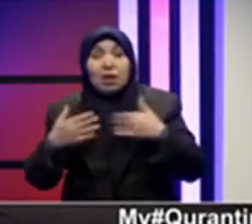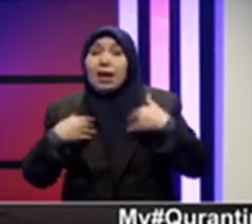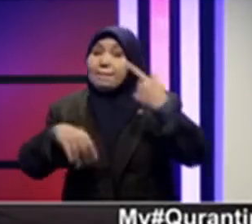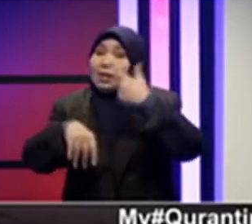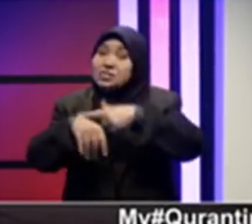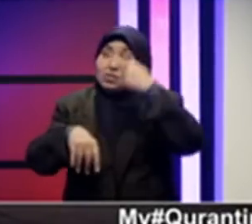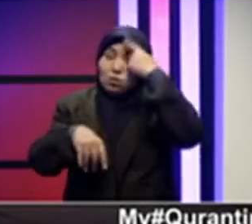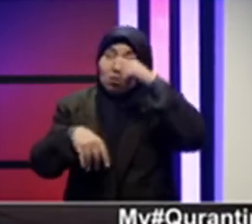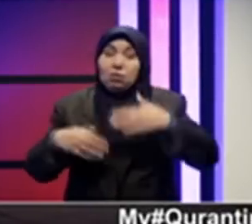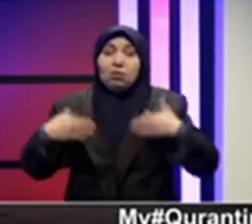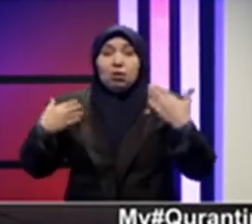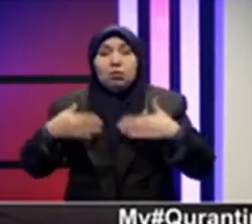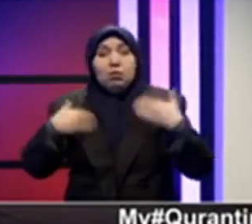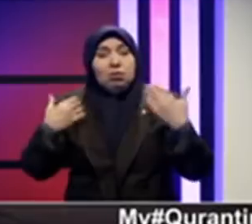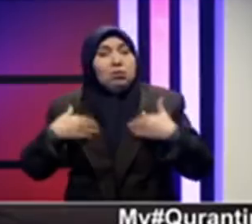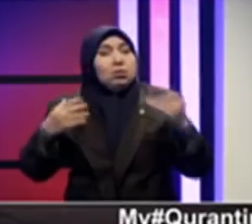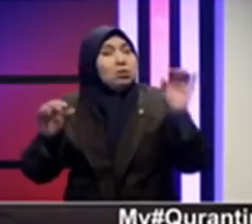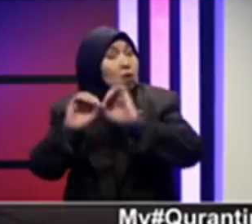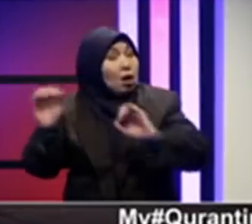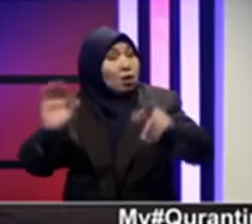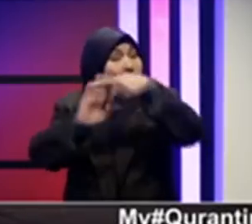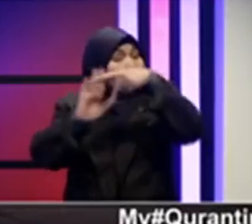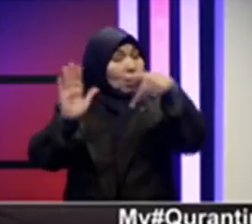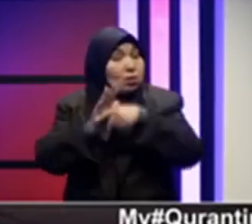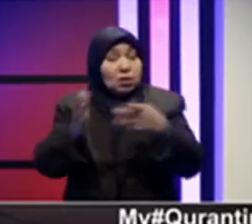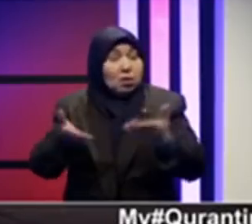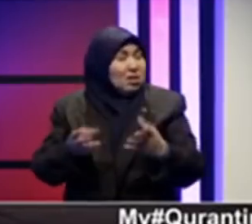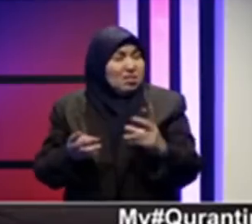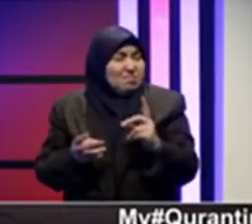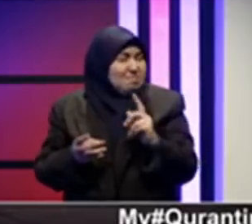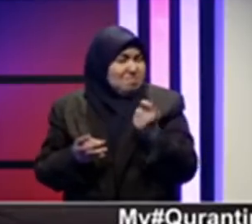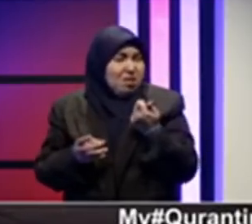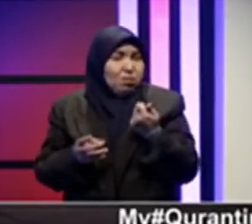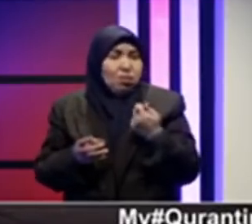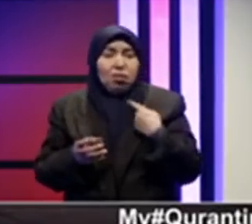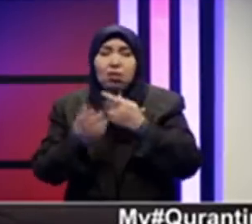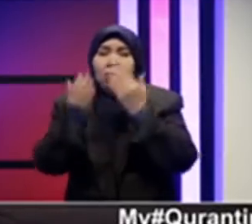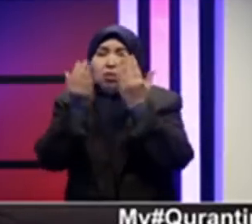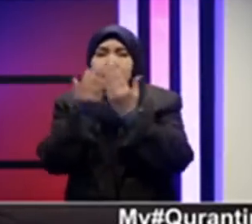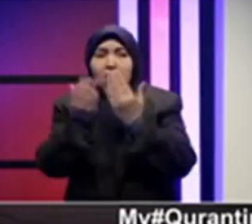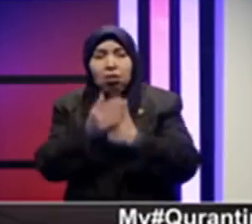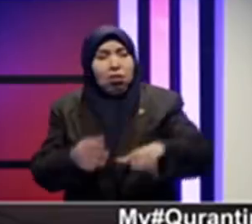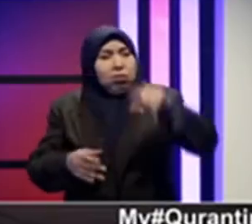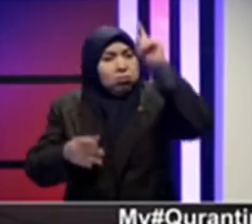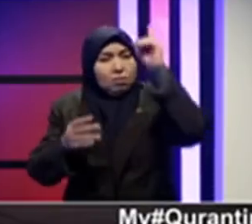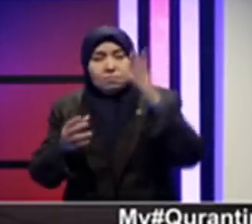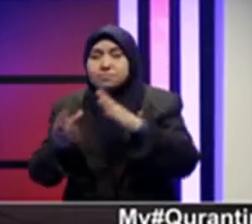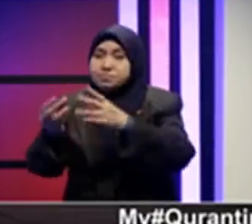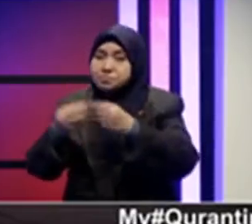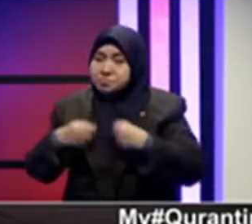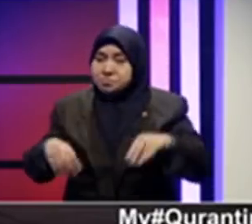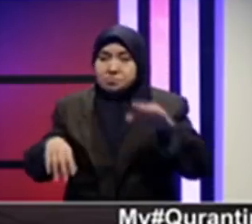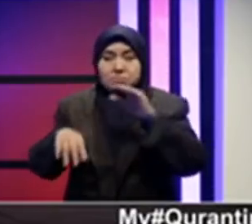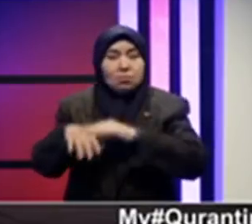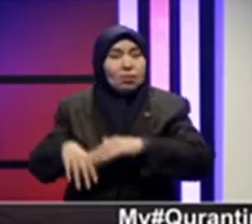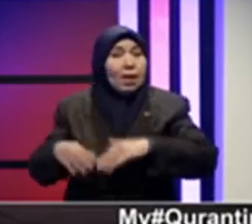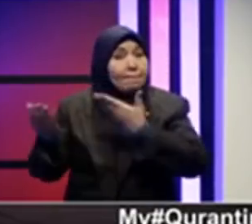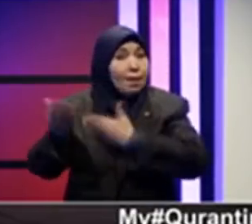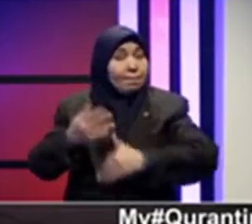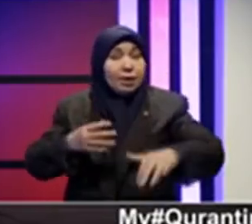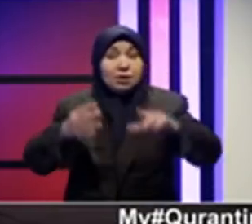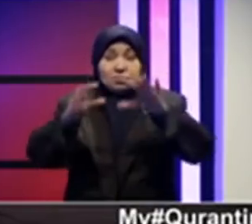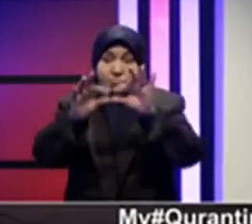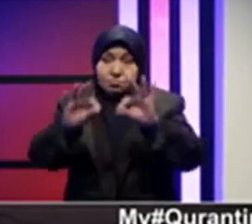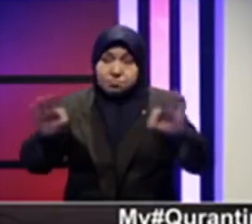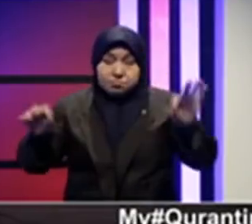untuk bergembira, tidak ada peraturan. Di sini sekejap sahaja yang kita doakan, Allah izinkan kita sampai di sana. Membawa pada resolusi kita pada